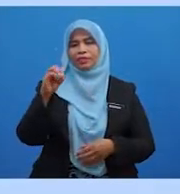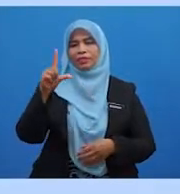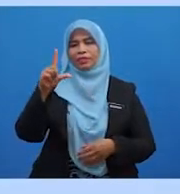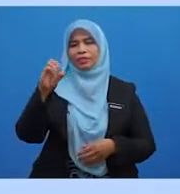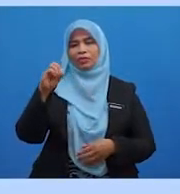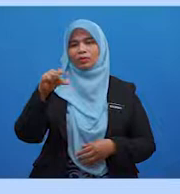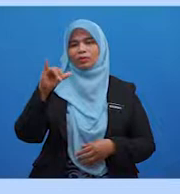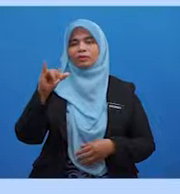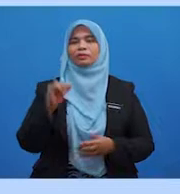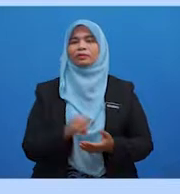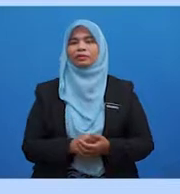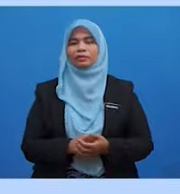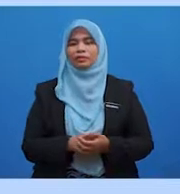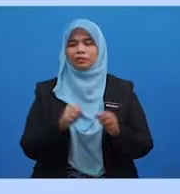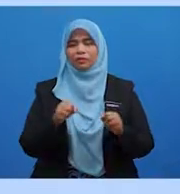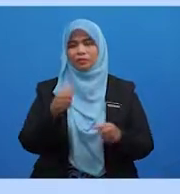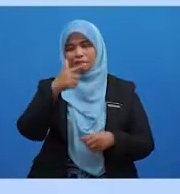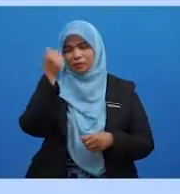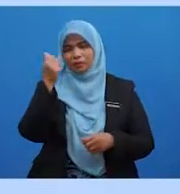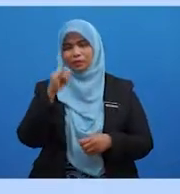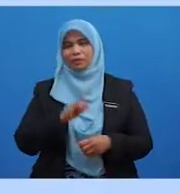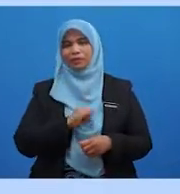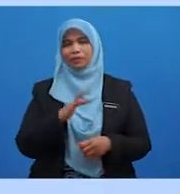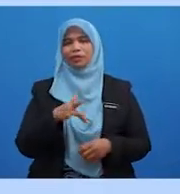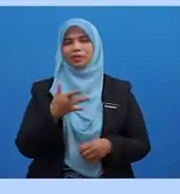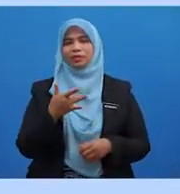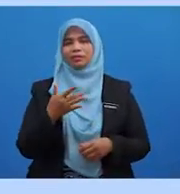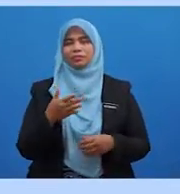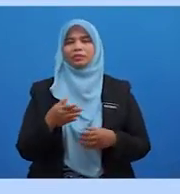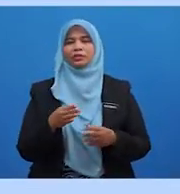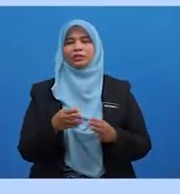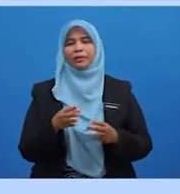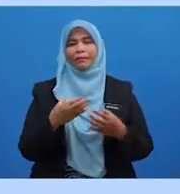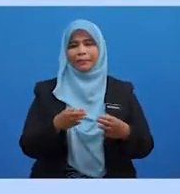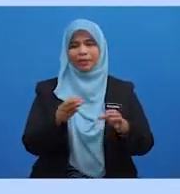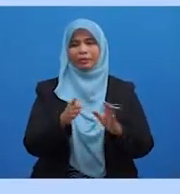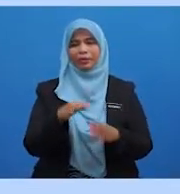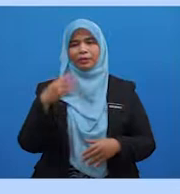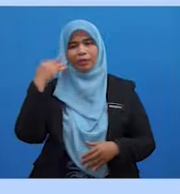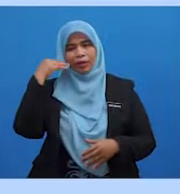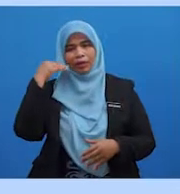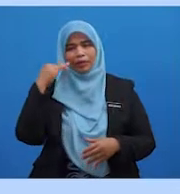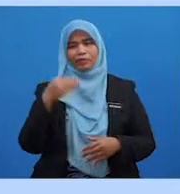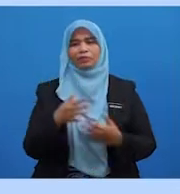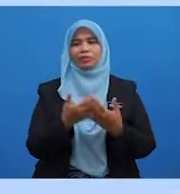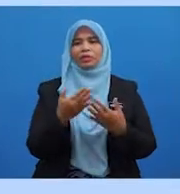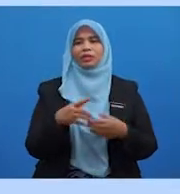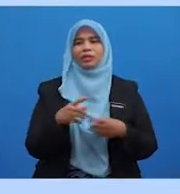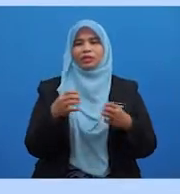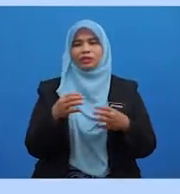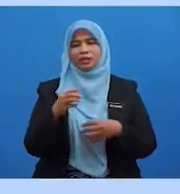menyebabkan individu kerap berpeluh, mudah mengalami kekejangan otot,